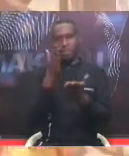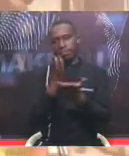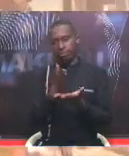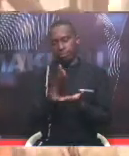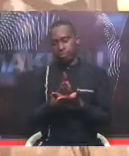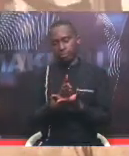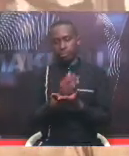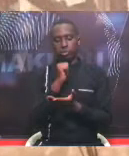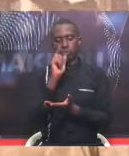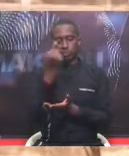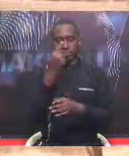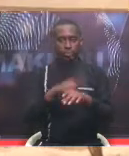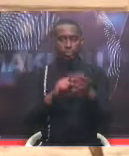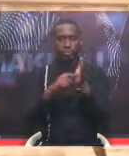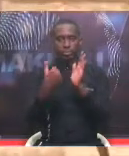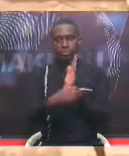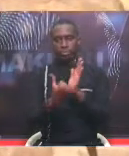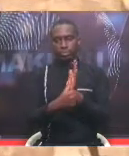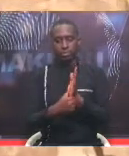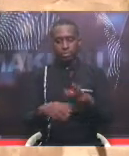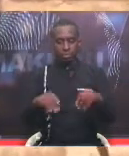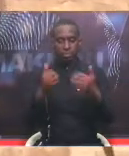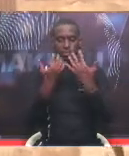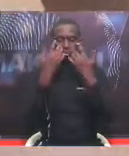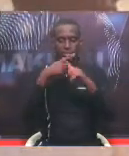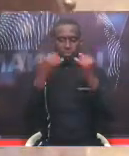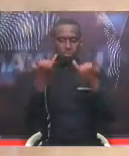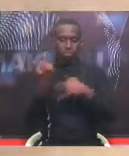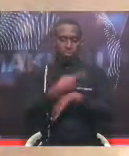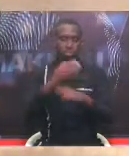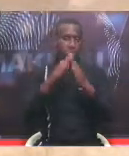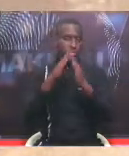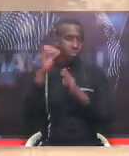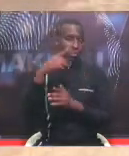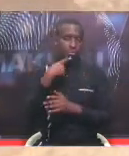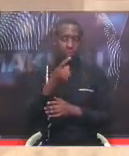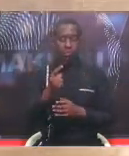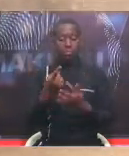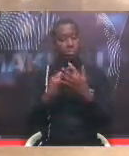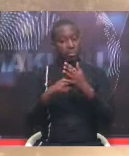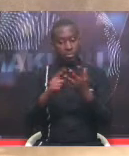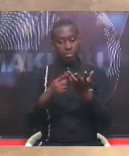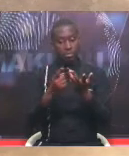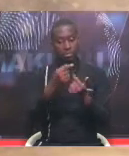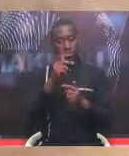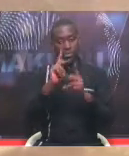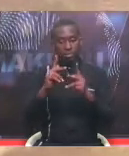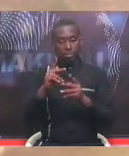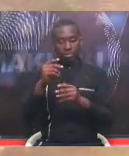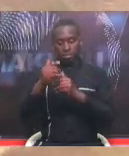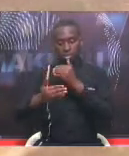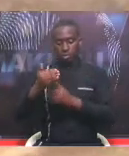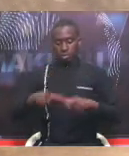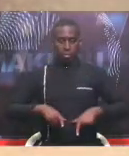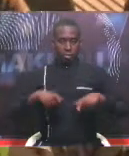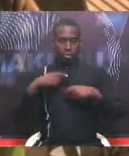kabisa. Si ubwa mbere bagaragaza iki kibazo cy'ivumbi, gusa kuri iyi nshuro umujyi wa Kigali wavuze ko batangiye kubarira abaturiye uyu muhanda ku buryo